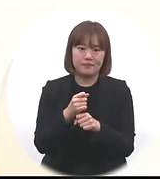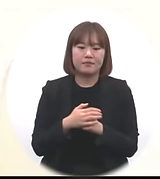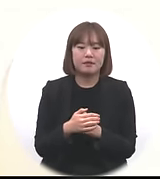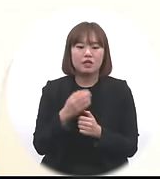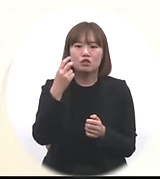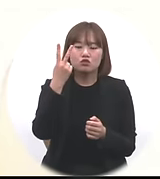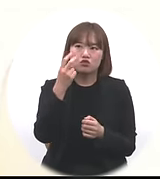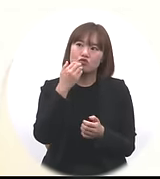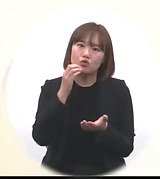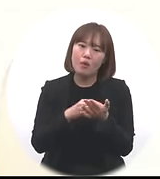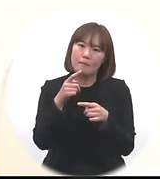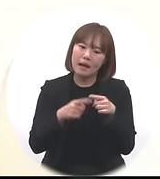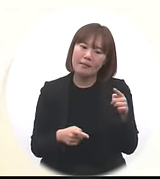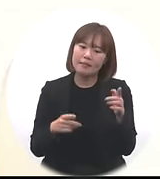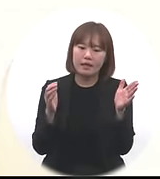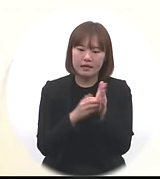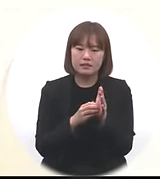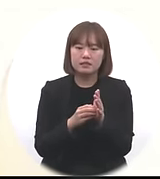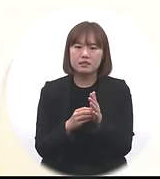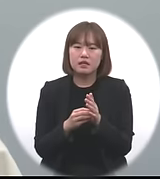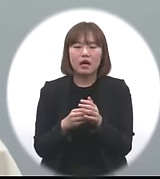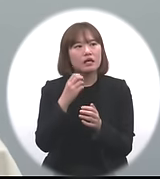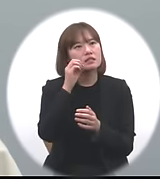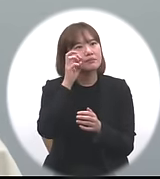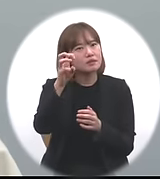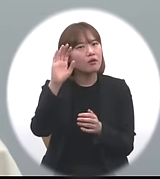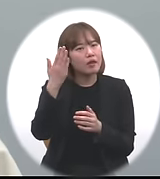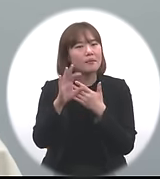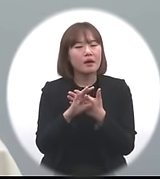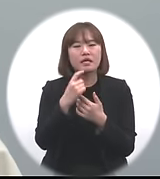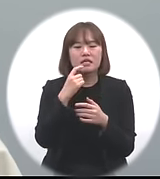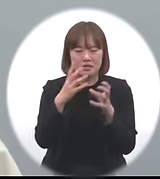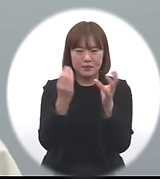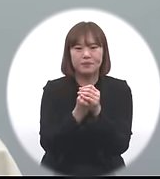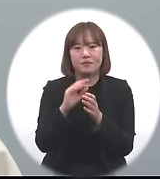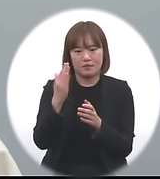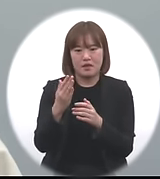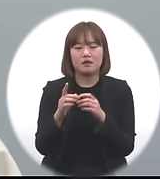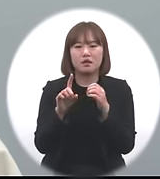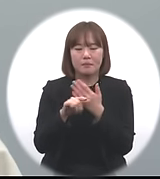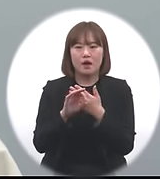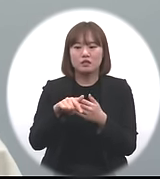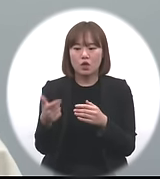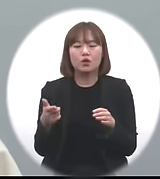돌 반까지, 그죠? 두돌 반쯤 되면 이가 다 나옵니다. 그때까지 하면 그때는 그냥 저녁 때는 이를 닦는 건가 보다라고 애가 알게